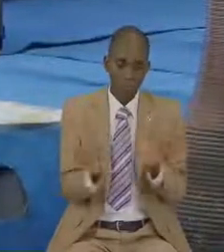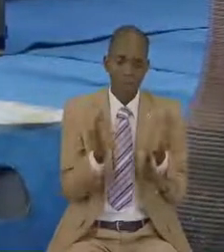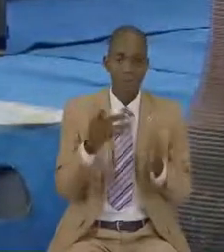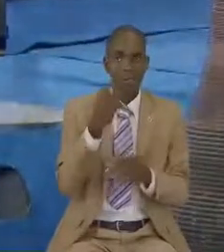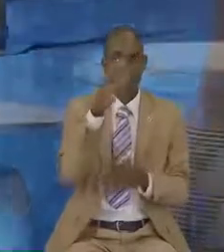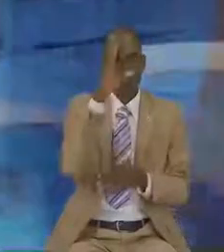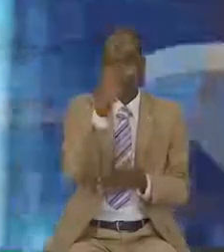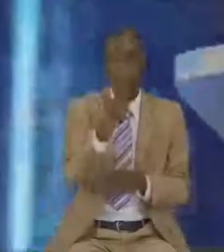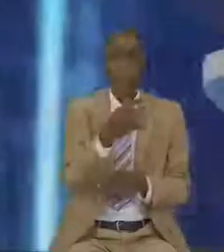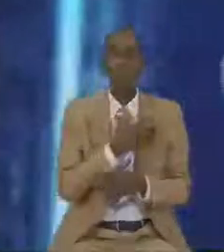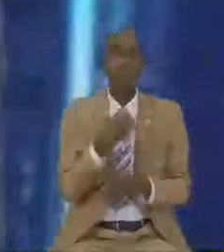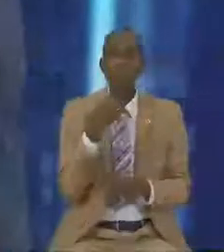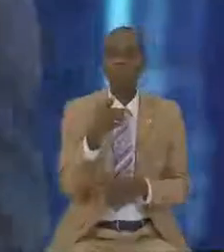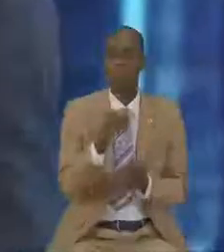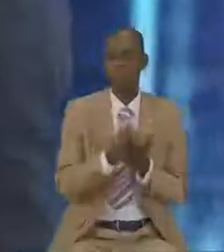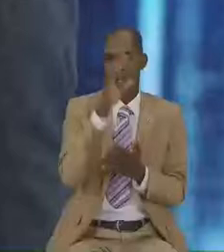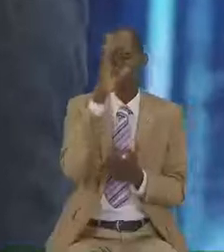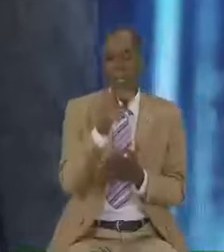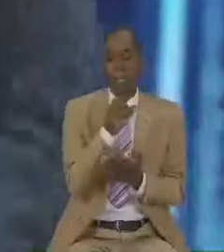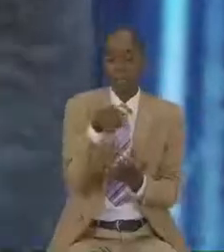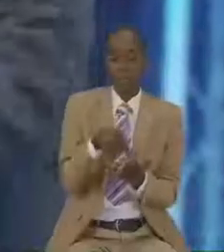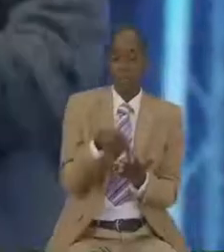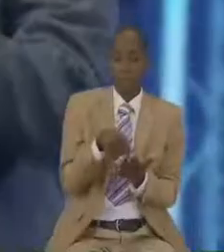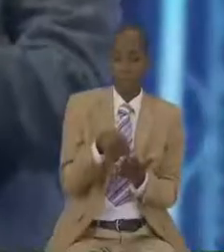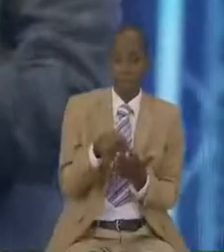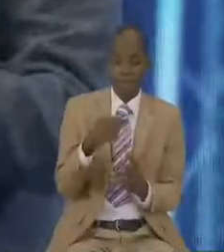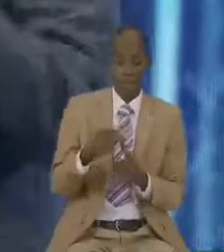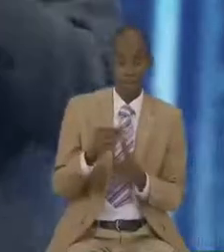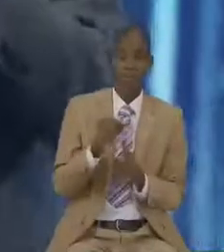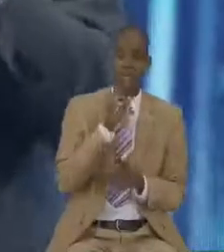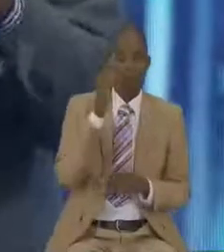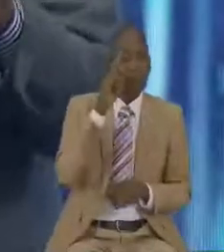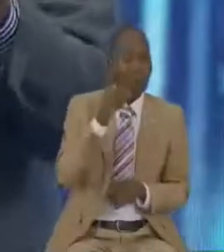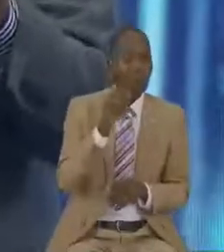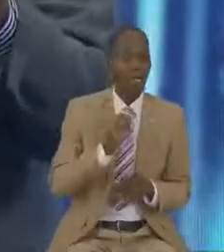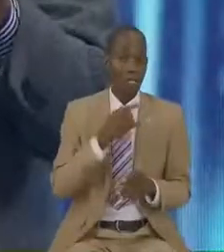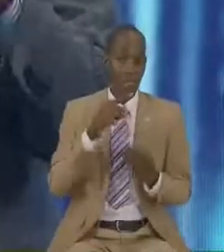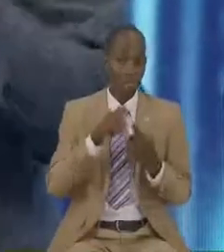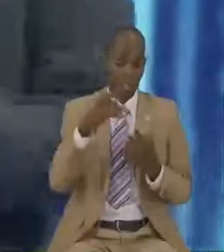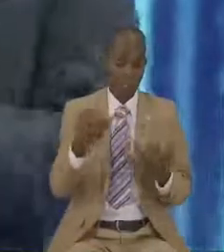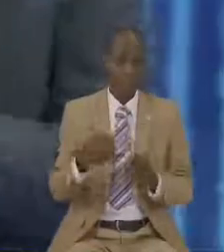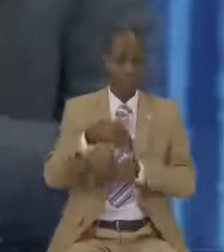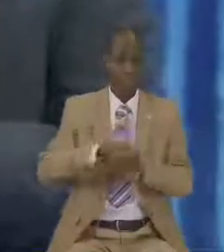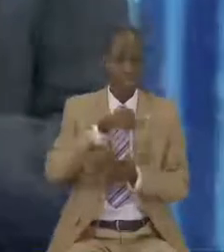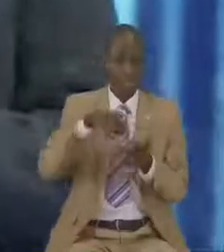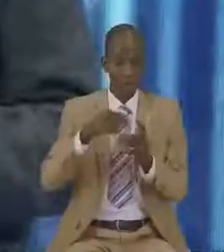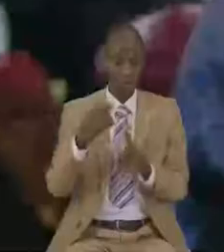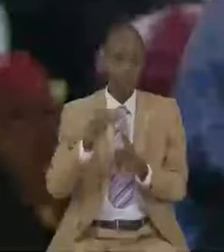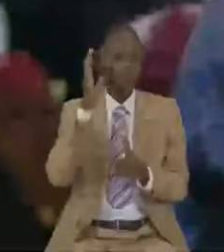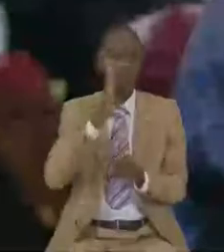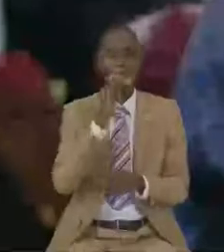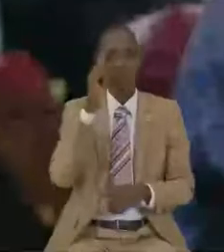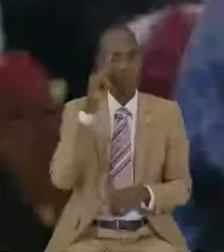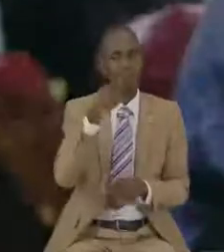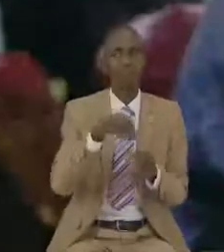et l'exhorta et lui parla de la bonne nouvelle. Ce soir, ce passage des